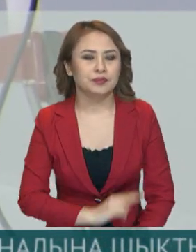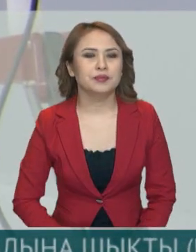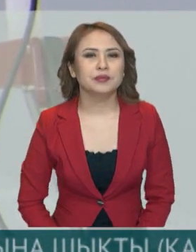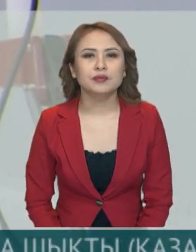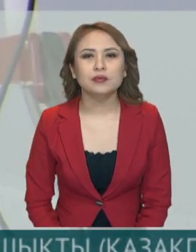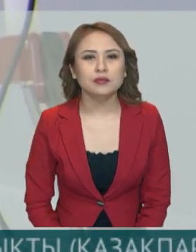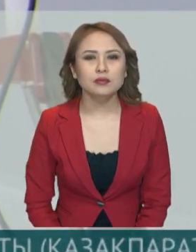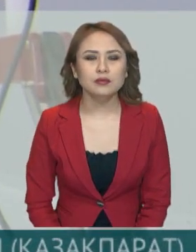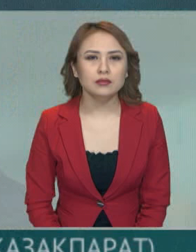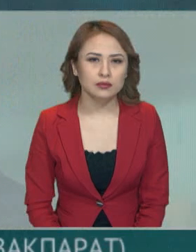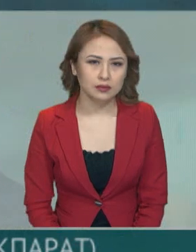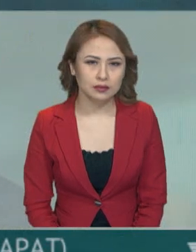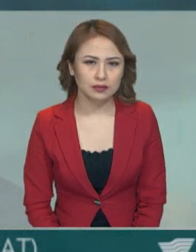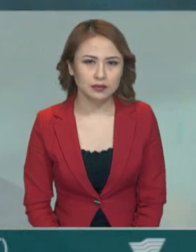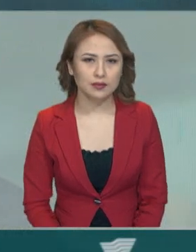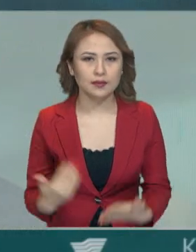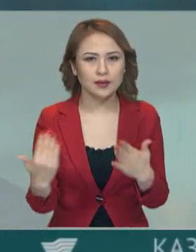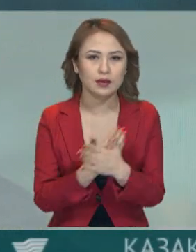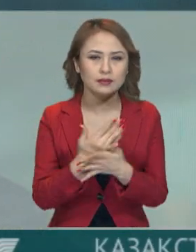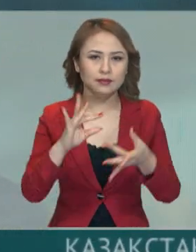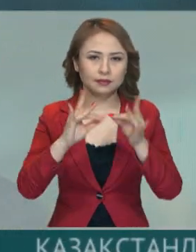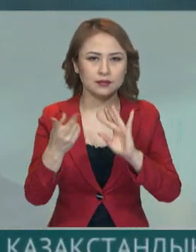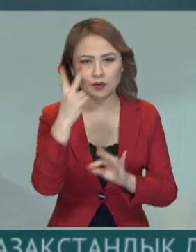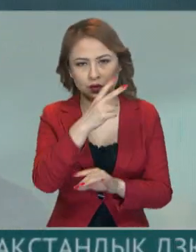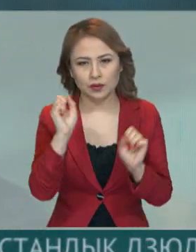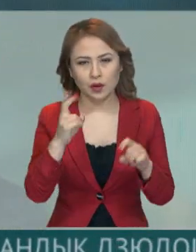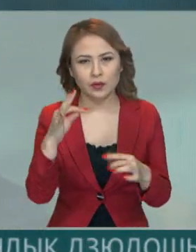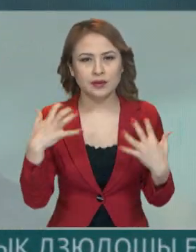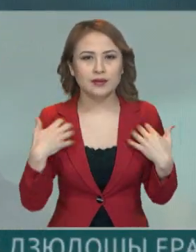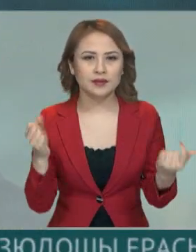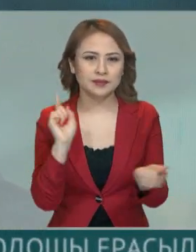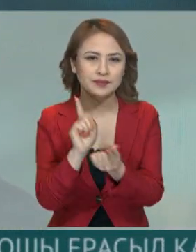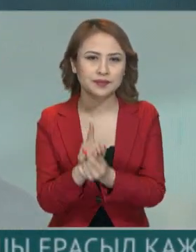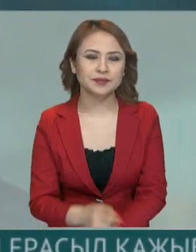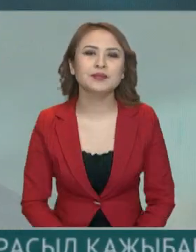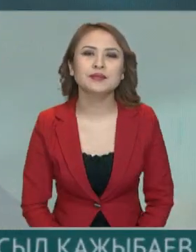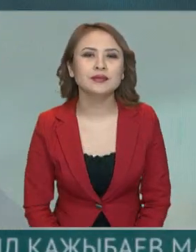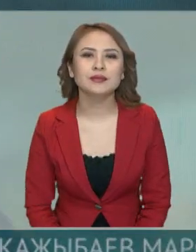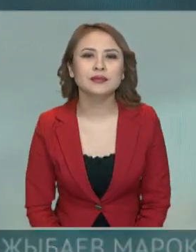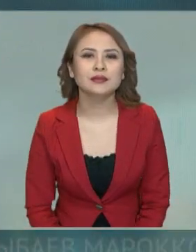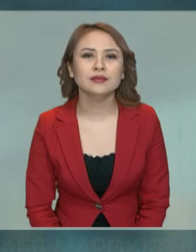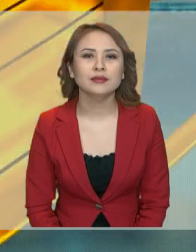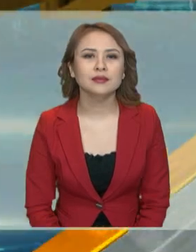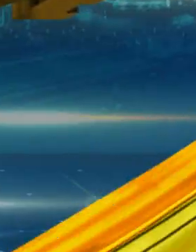Қаракойшиев, хабар. Жаңалықтар легін арнамыздың сайтынан да көре аласыздар. Жүздескенше ағай.